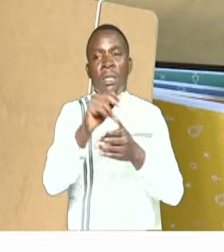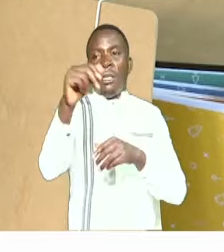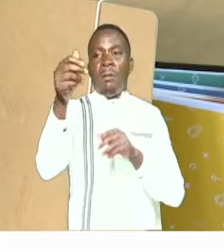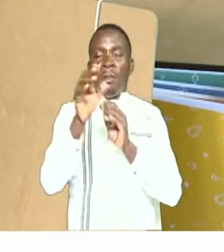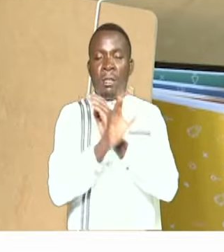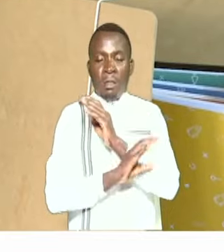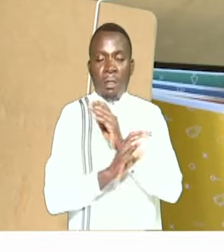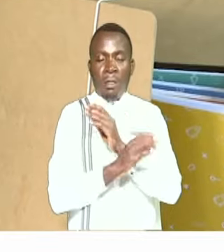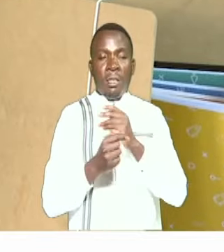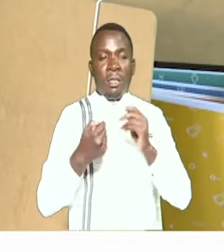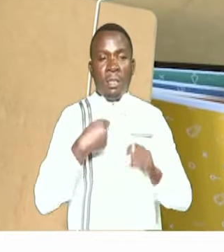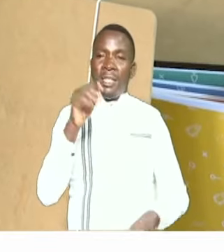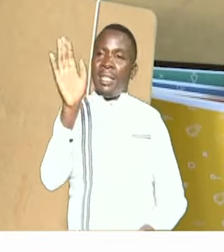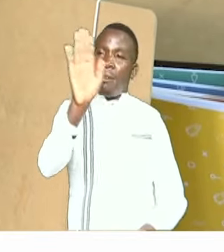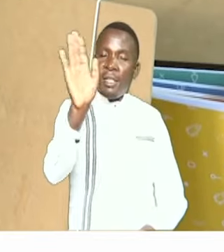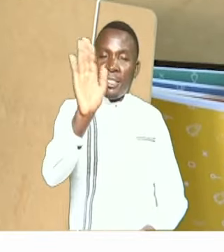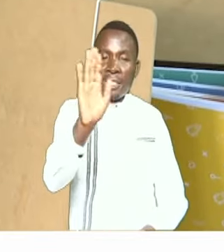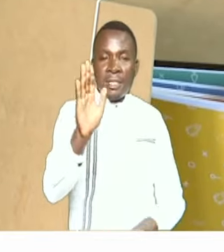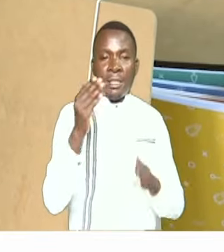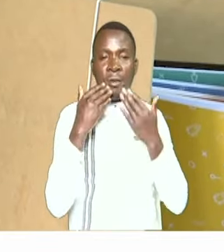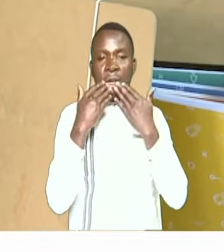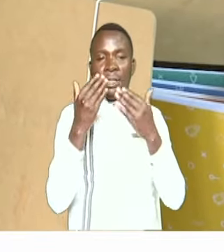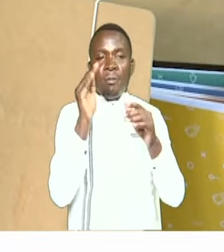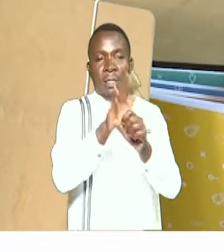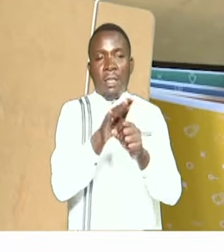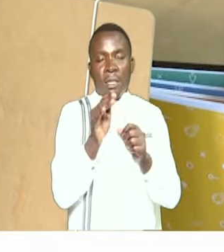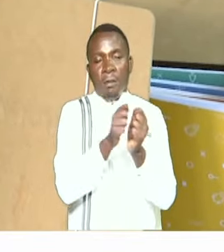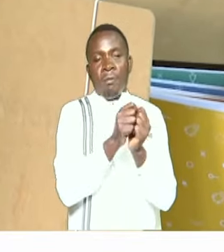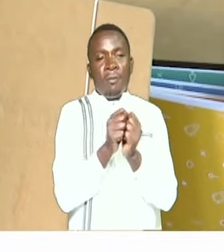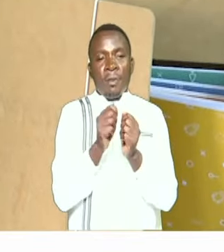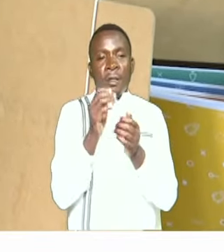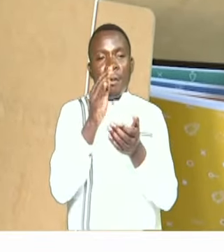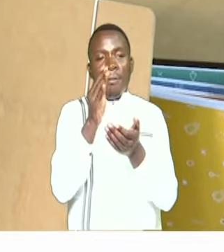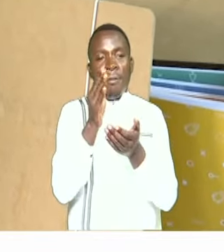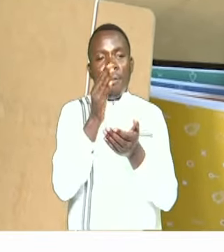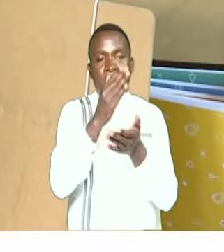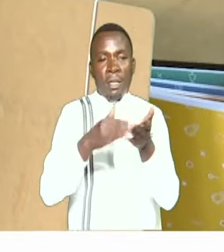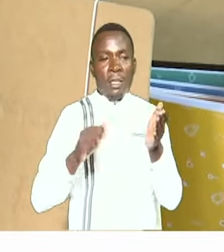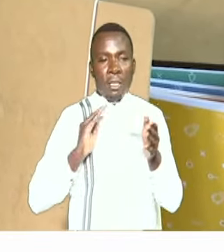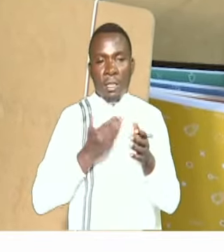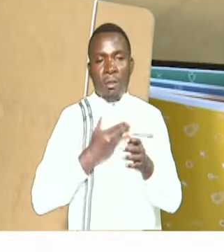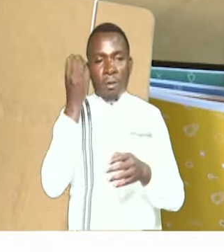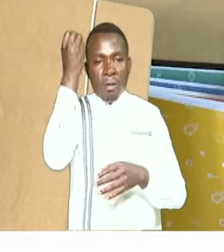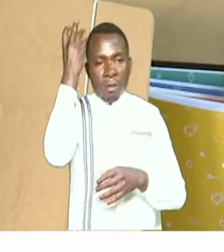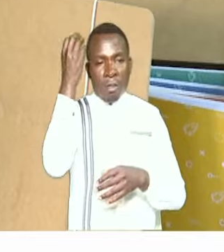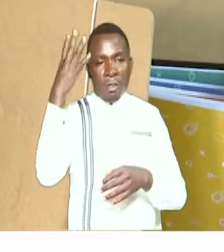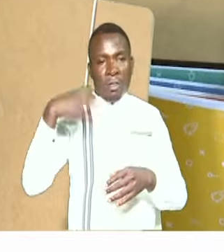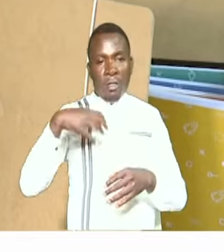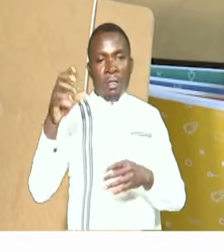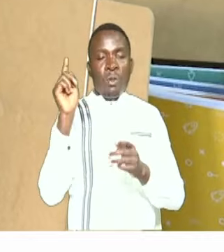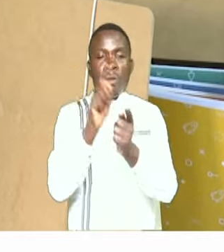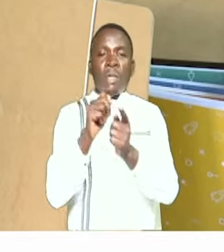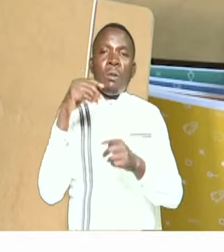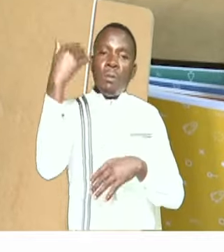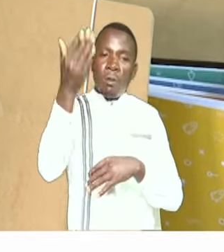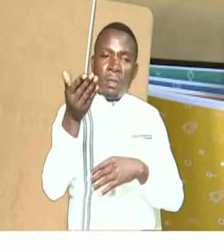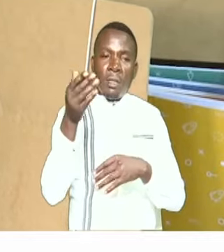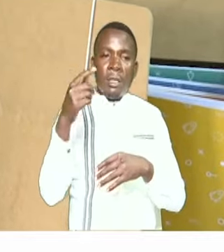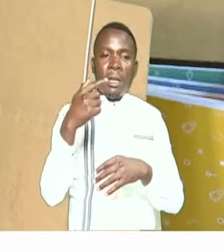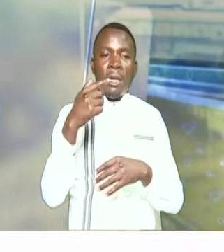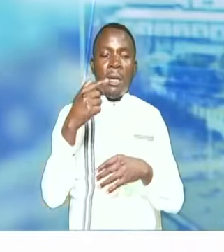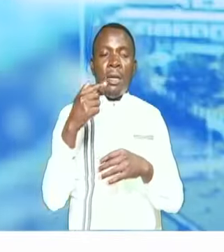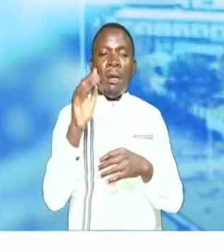njye mbasezere mbashimire cyane twabanye mu gace kacu dushya mu bukungu reka tuzasubira utahane Ange Gaga bye